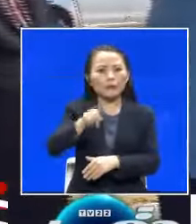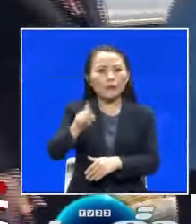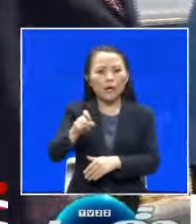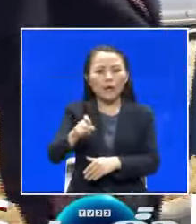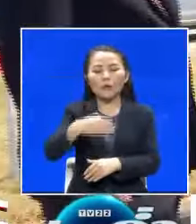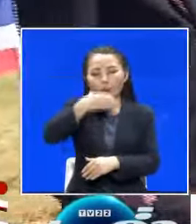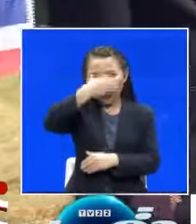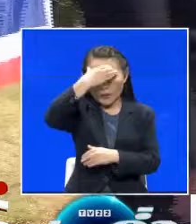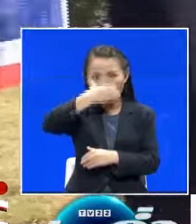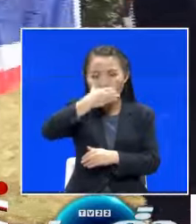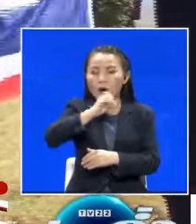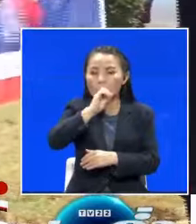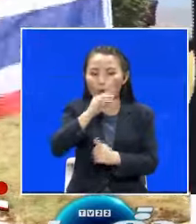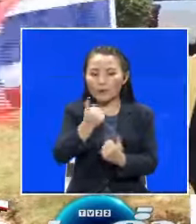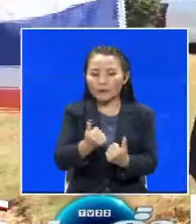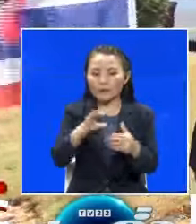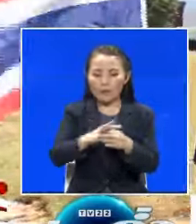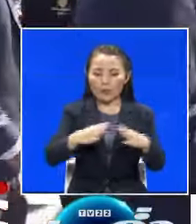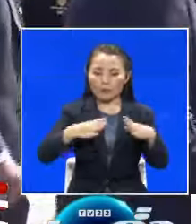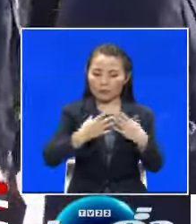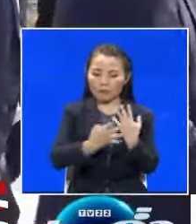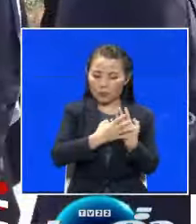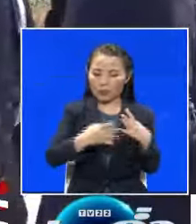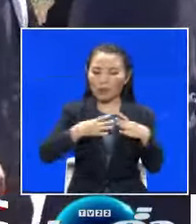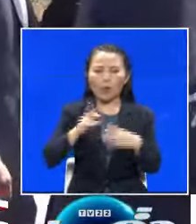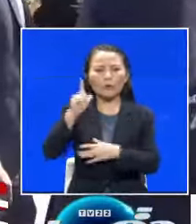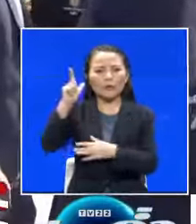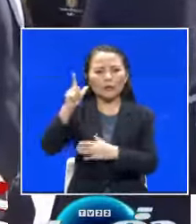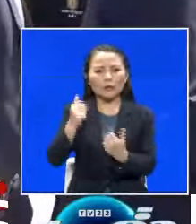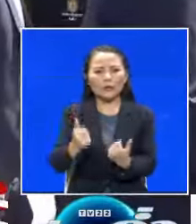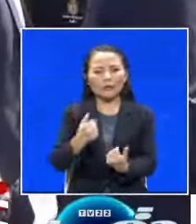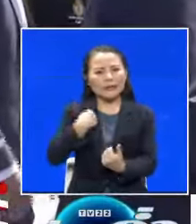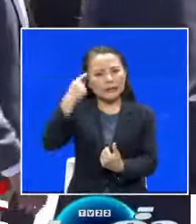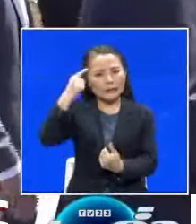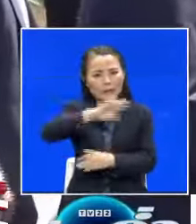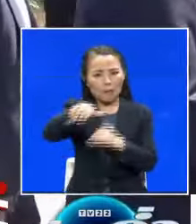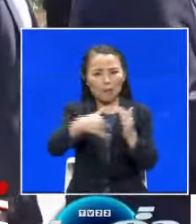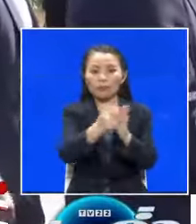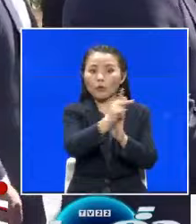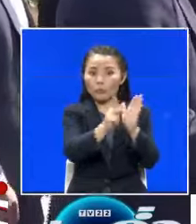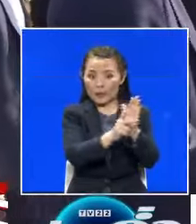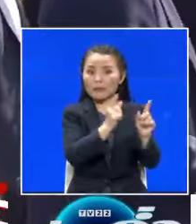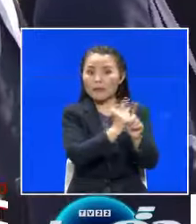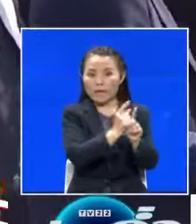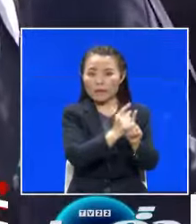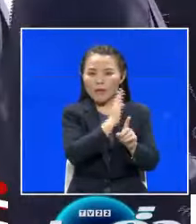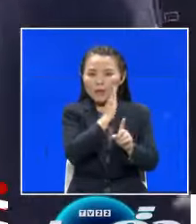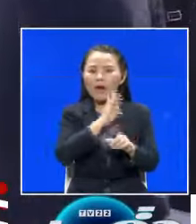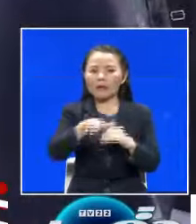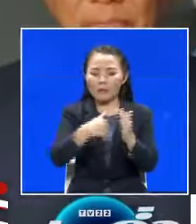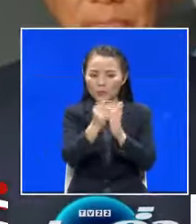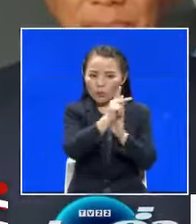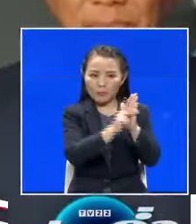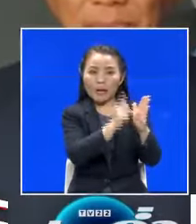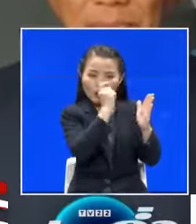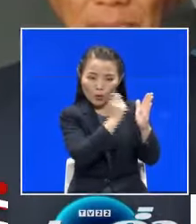ณวันนอบอกเลยนะคะว่าในประเด็นการพักโทษของอดีตนายกทักษิณเห็นว่าทุกฝ่ายปฏิบัติตามกฎหมายที่มีไว้หากเราเคารพกฎหม